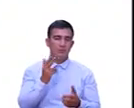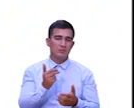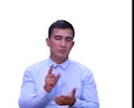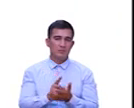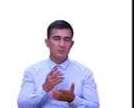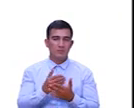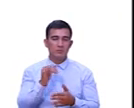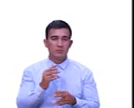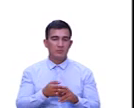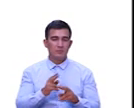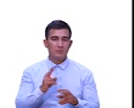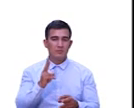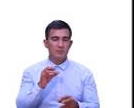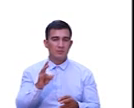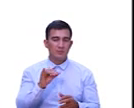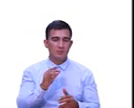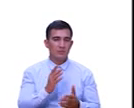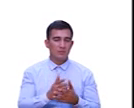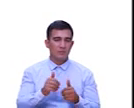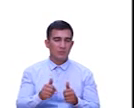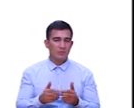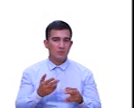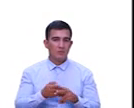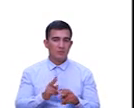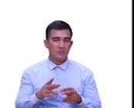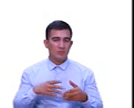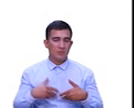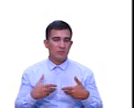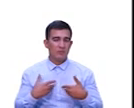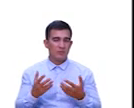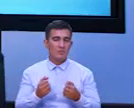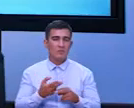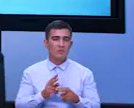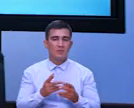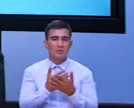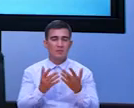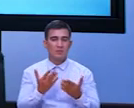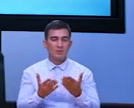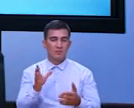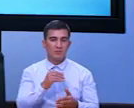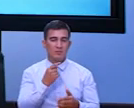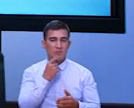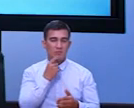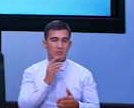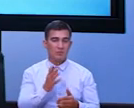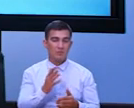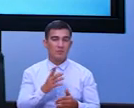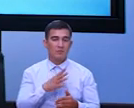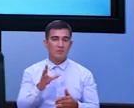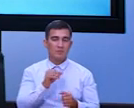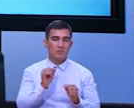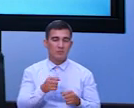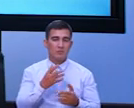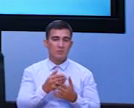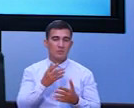kulon qonuni formulasidan foydalanamiz. Bu yerdan Q'ni topish uchun Q1 ko'paytirilgan Q2ni alohida